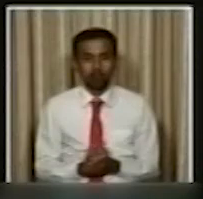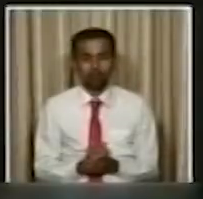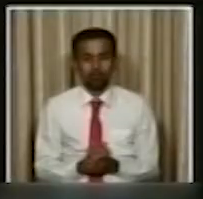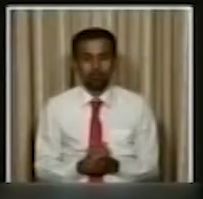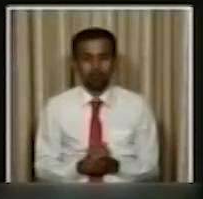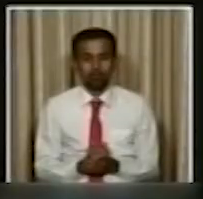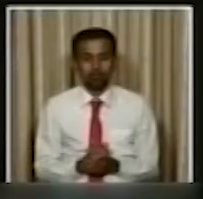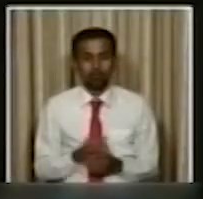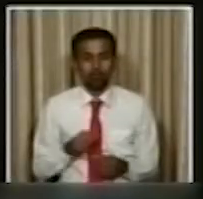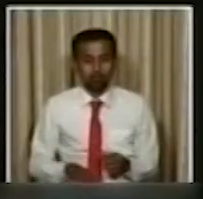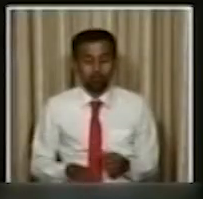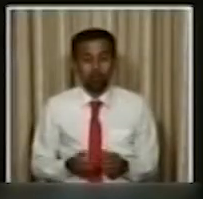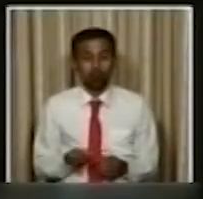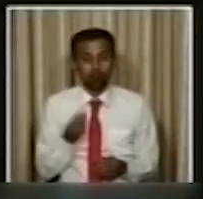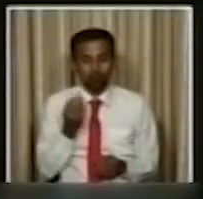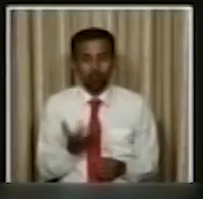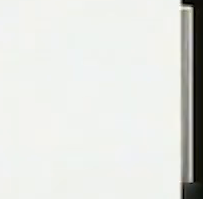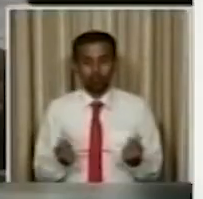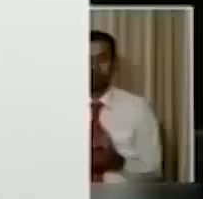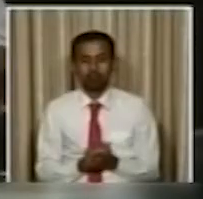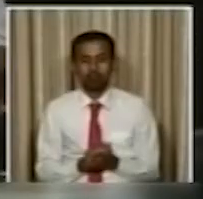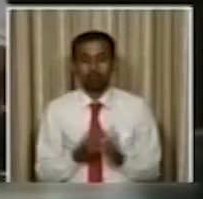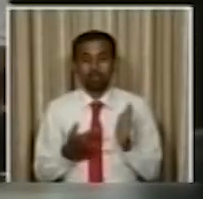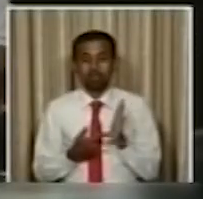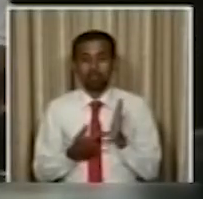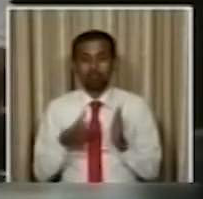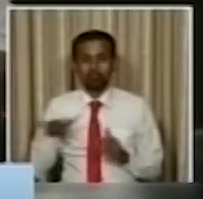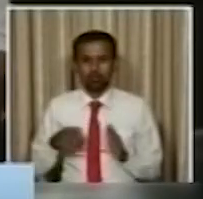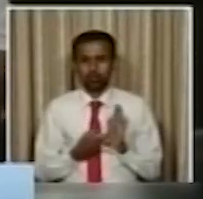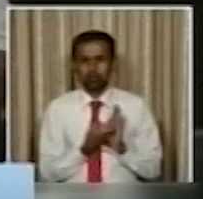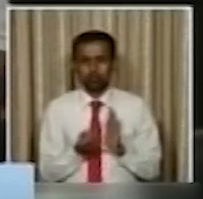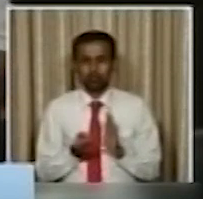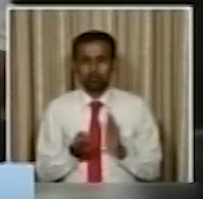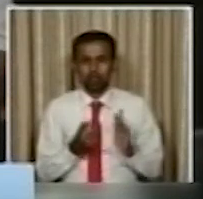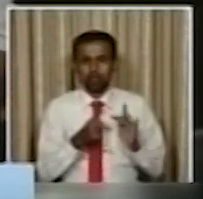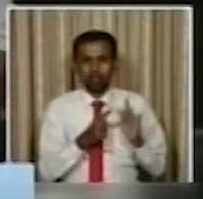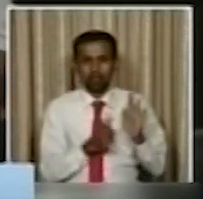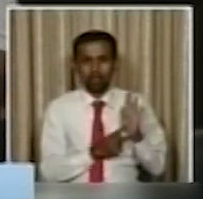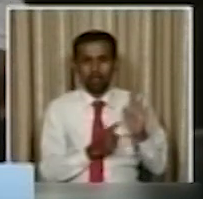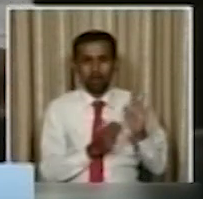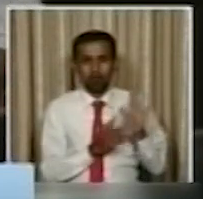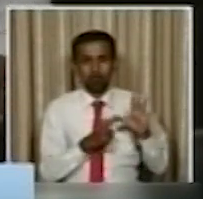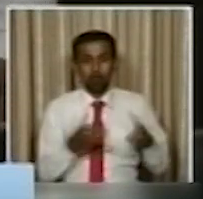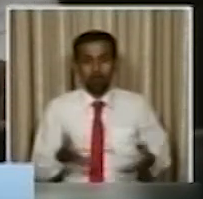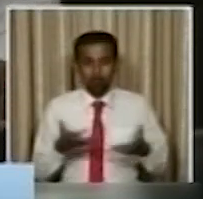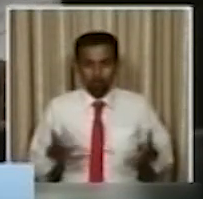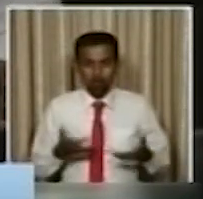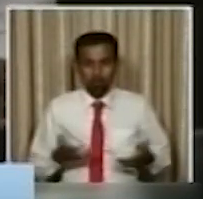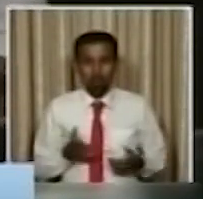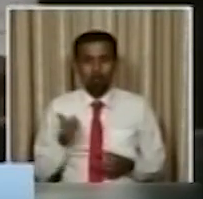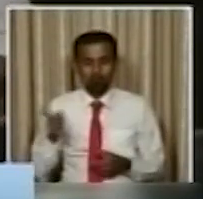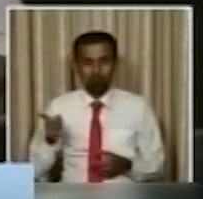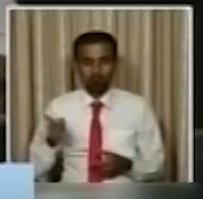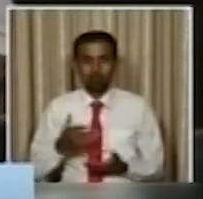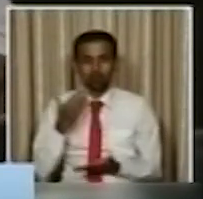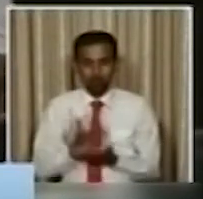மக்களுடைய நலன்கள் பாதுகாக்கப்பட வேண்டும். திருக்கோயில் இல்மனை தகழ்வதற்கு மேற்கொள்ளப்படுகின்ற முயற்சிகள் தடுத்து நிறுத்தப்பட வேண்டும். இல்லை என்று சொன்னால் அங்கே